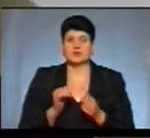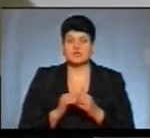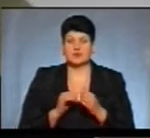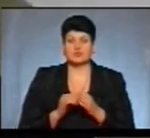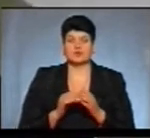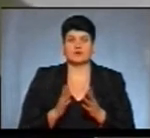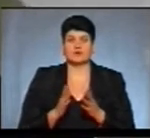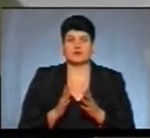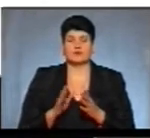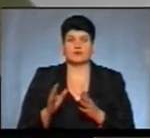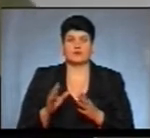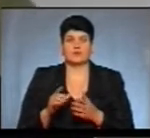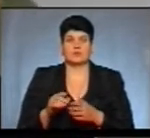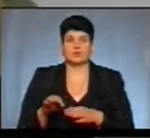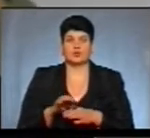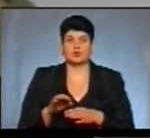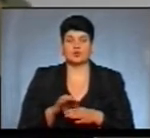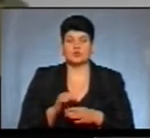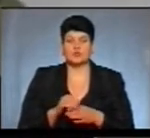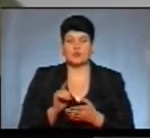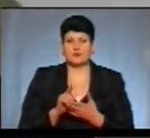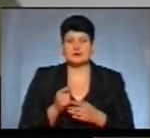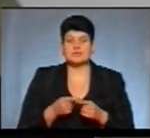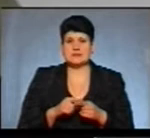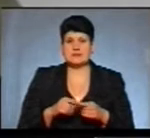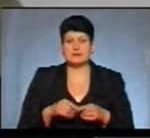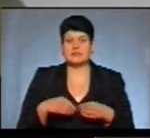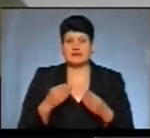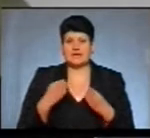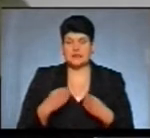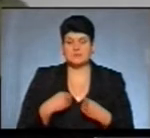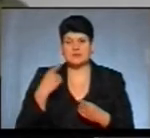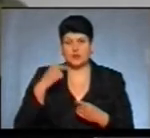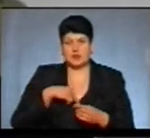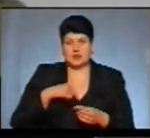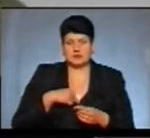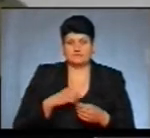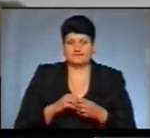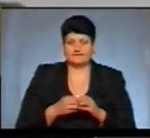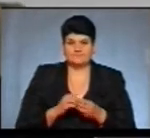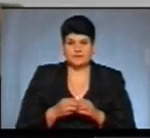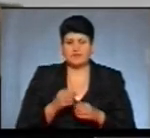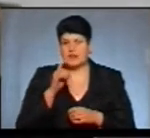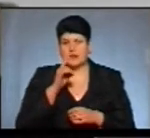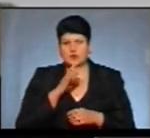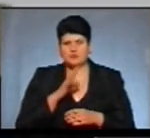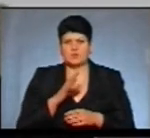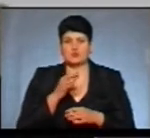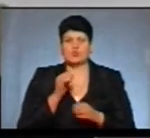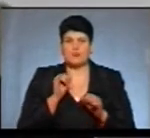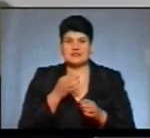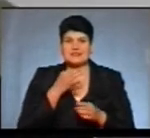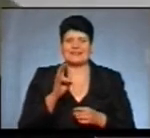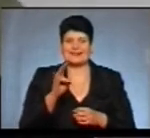звучить питання подружнього обов'язку. Це приносить їм психологічний дискомфорт, і вони не розуміють, що вони можуть сказати «ні».